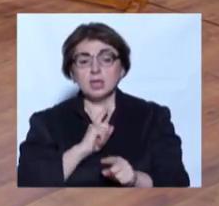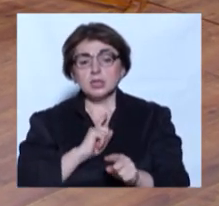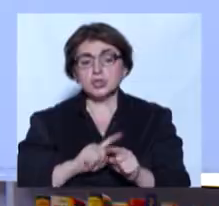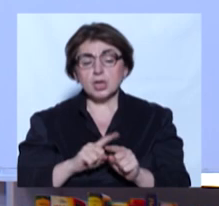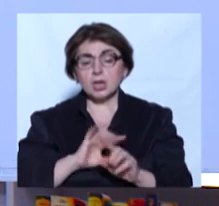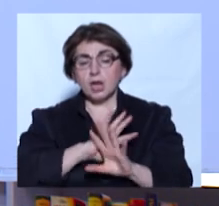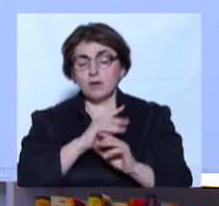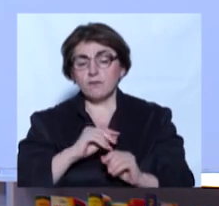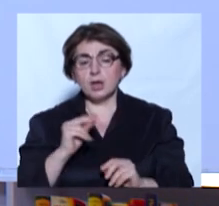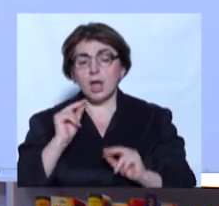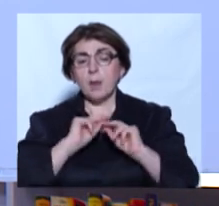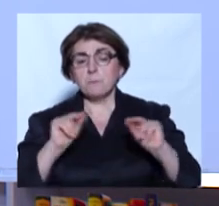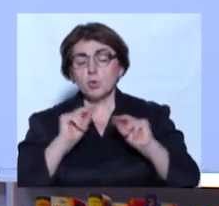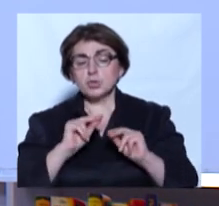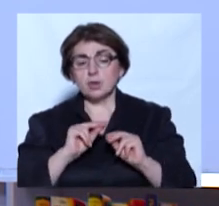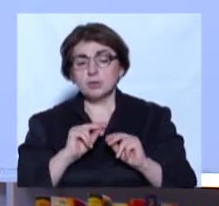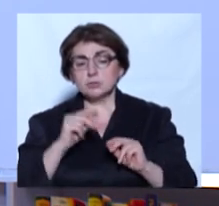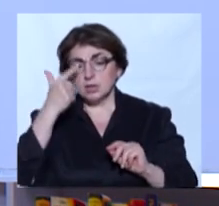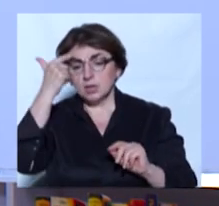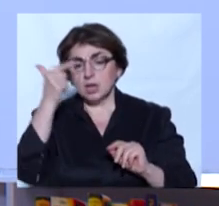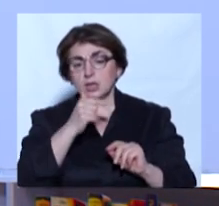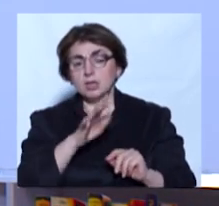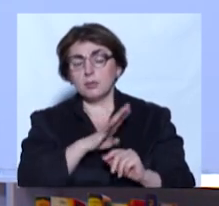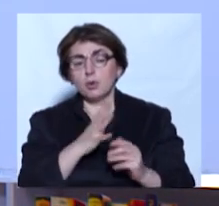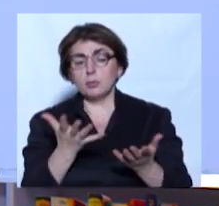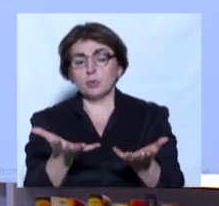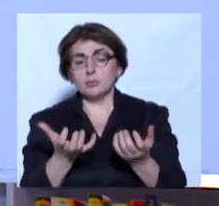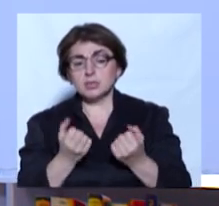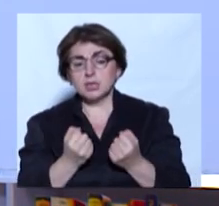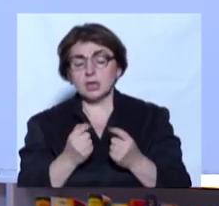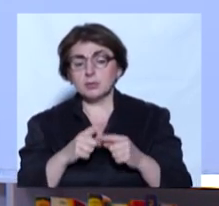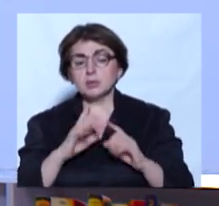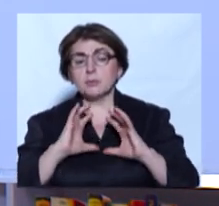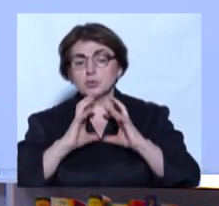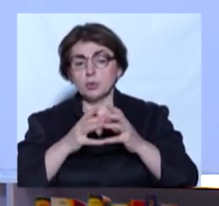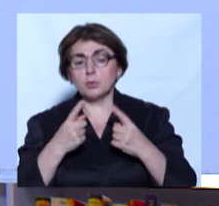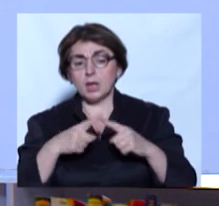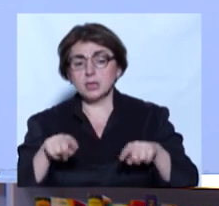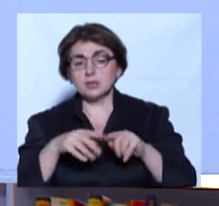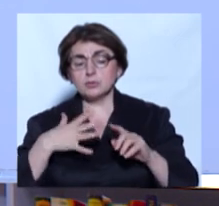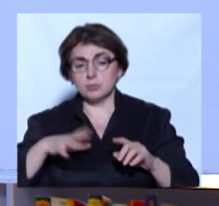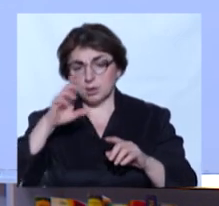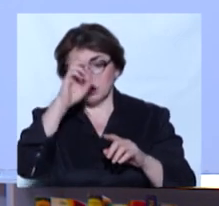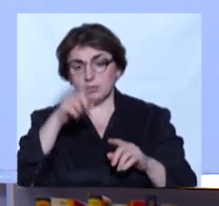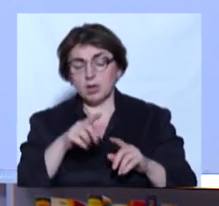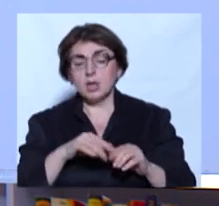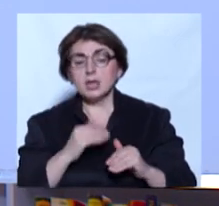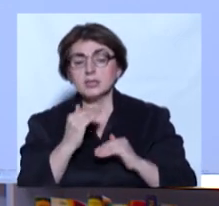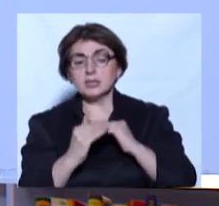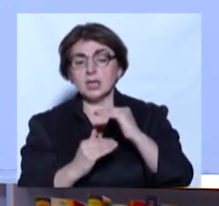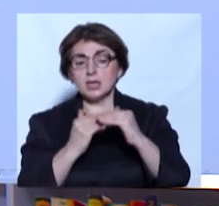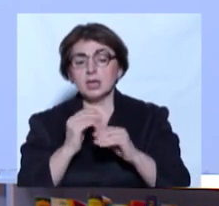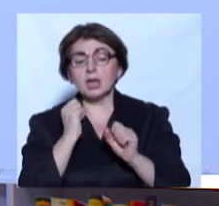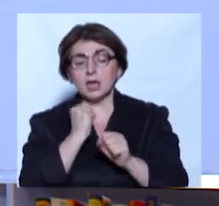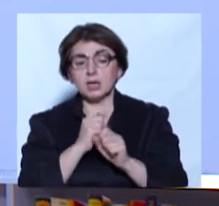მოსწავლისთვის ისევ განათლება ყოფილიყო ხელმისაწვდომი. რა თქმა უნდა, ჩვენმა ქვეყანამ და მსოფლიომ ეს ეტაპობრივად მოახერხა,